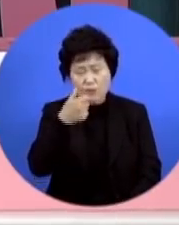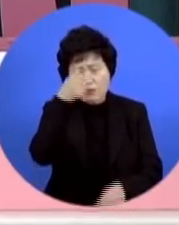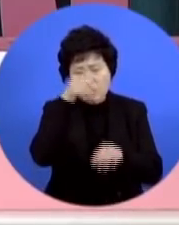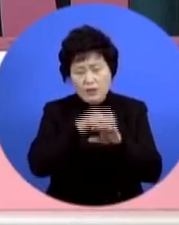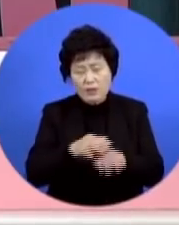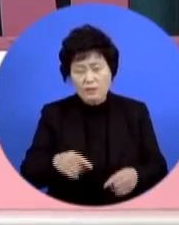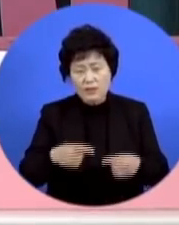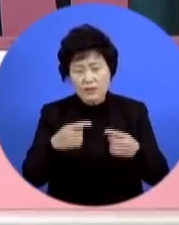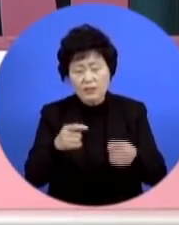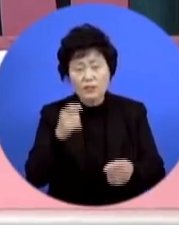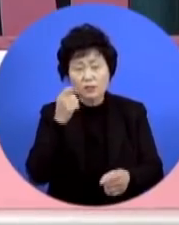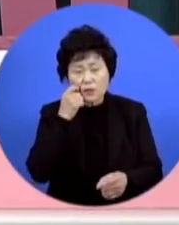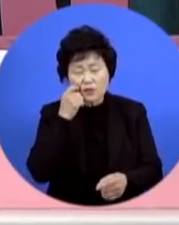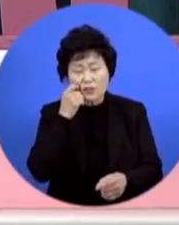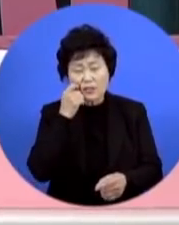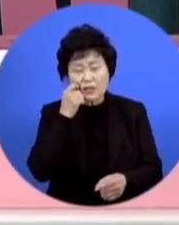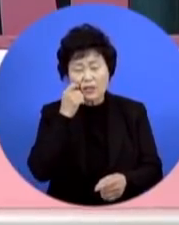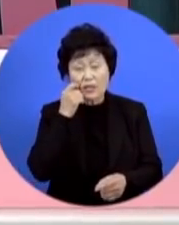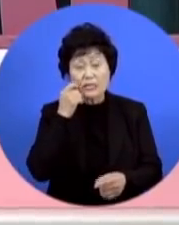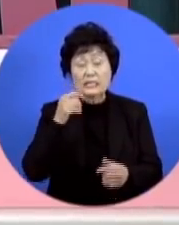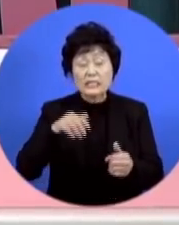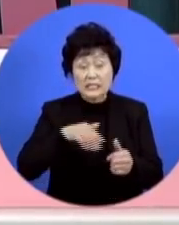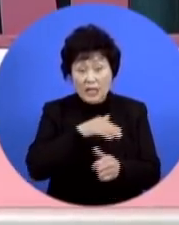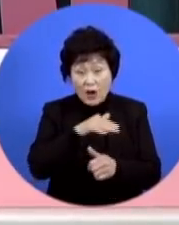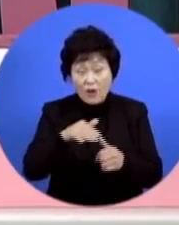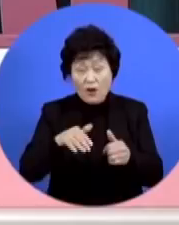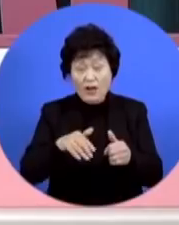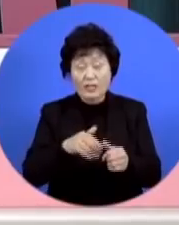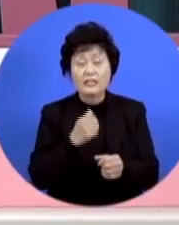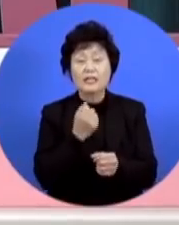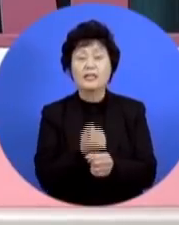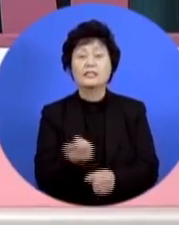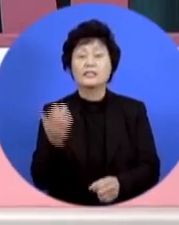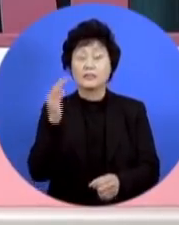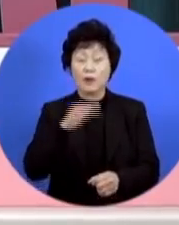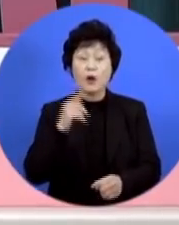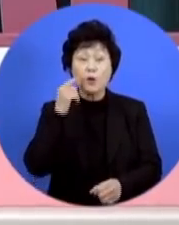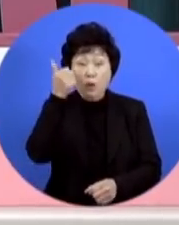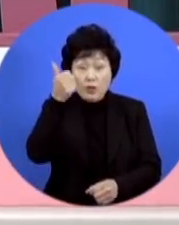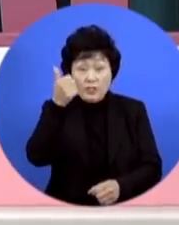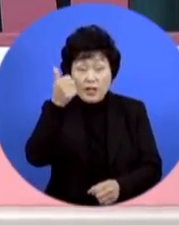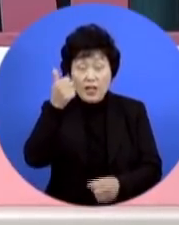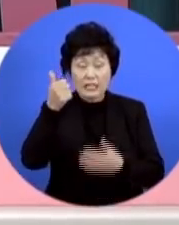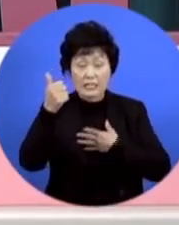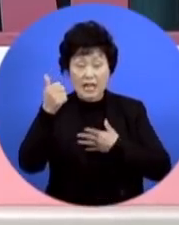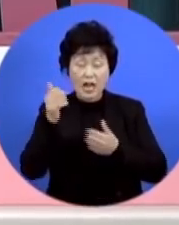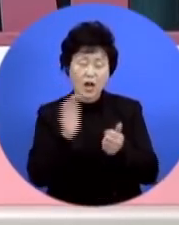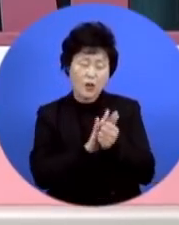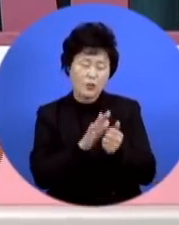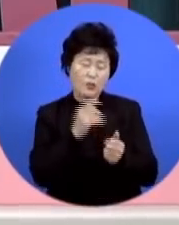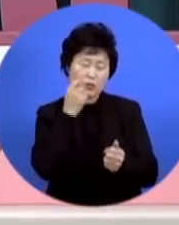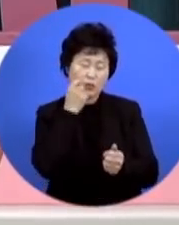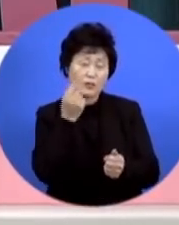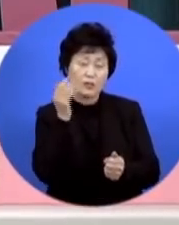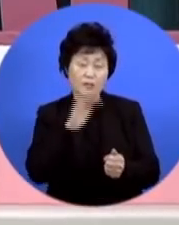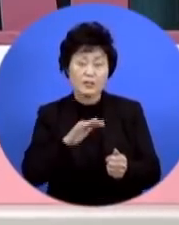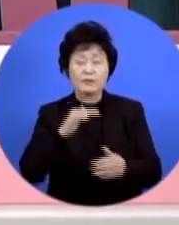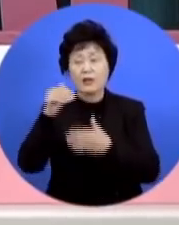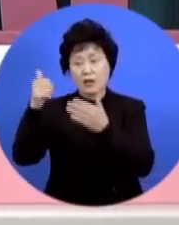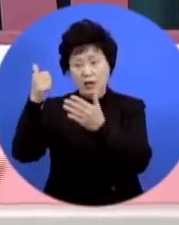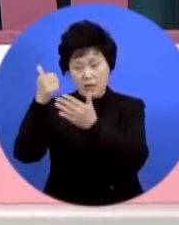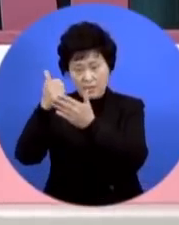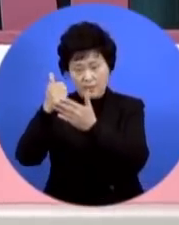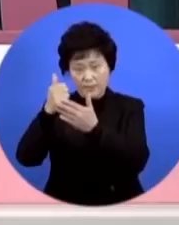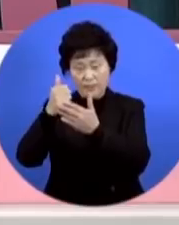간에 목사는 위로를 못 해주지만 예수님께서는 반드시 이 상황에서 절망하지 않고 폭풍